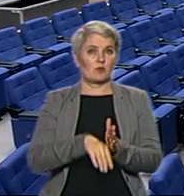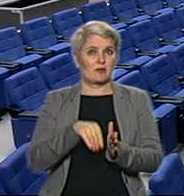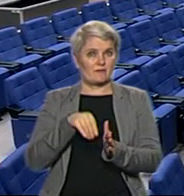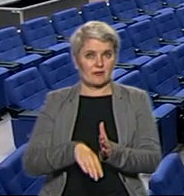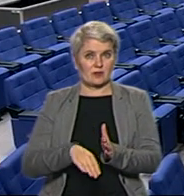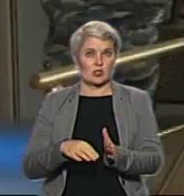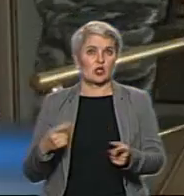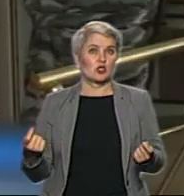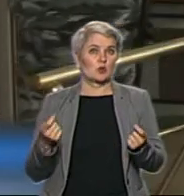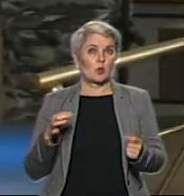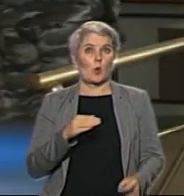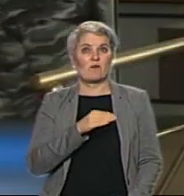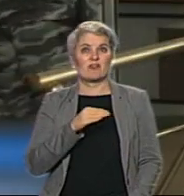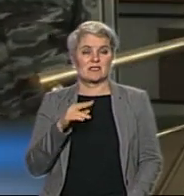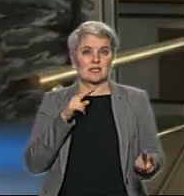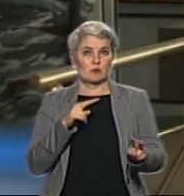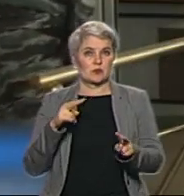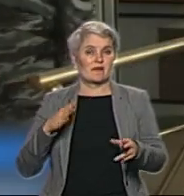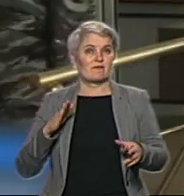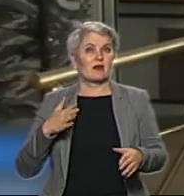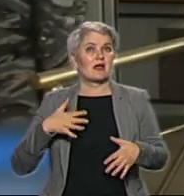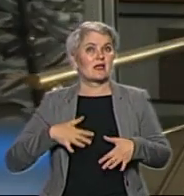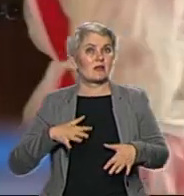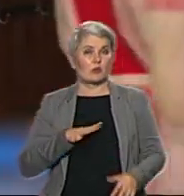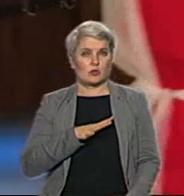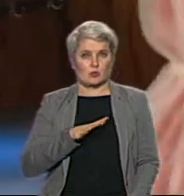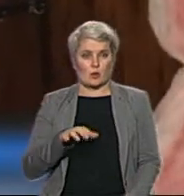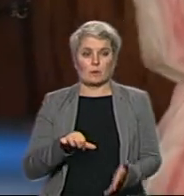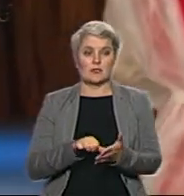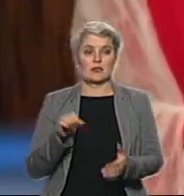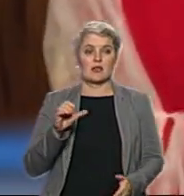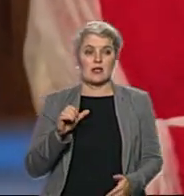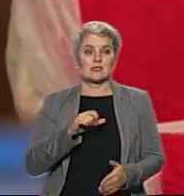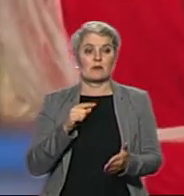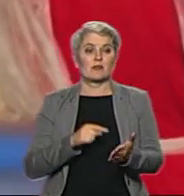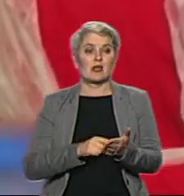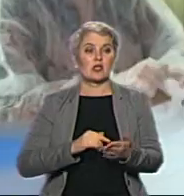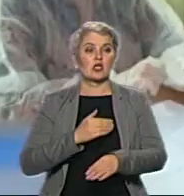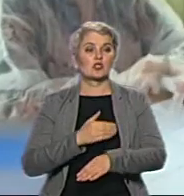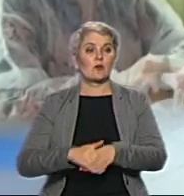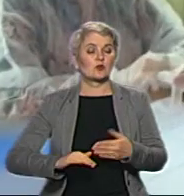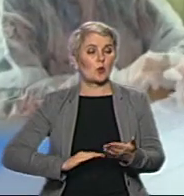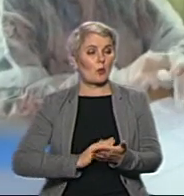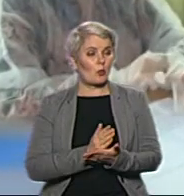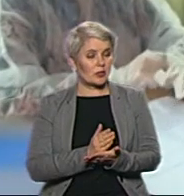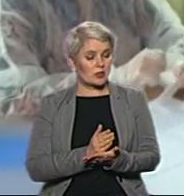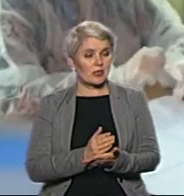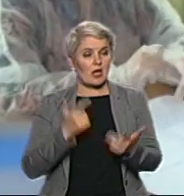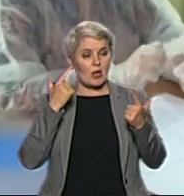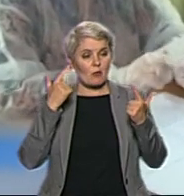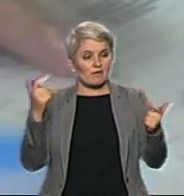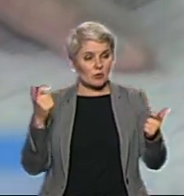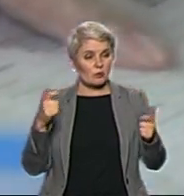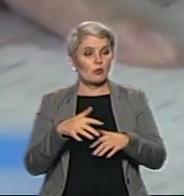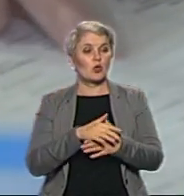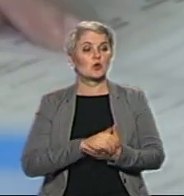тож жодних офіційних спостерігачів в Криму не було. Представник ЄС з питань зовнішньої політики і політики безпеки Петер Стано повідомив